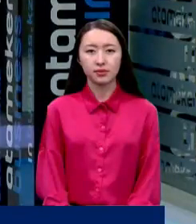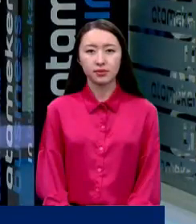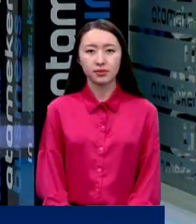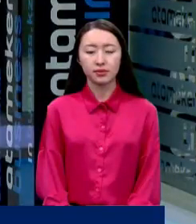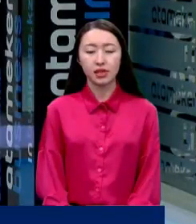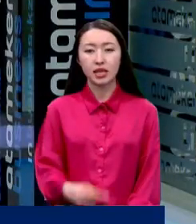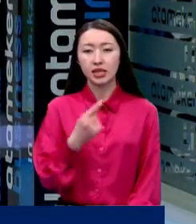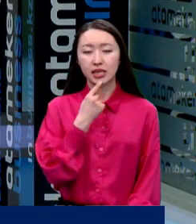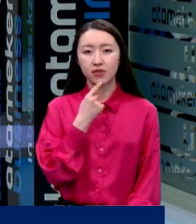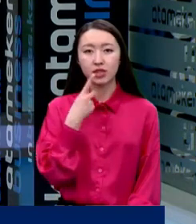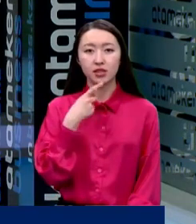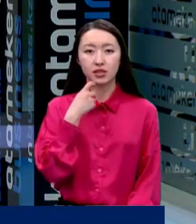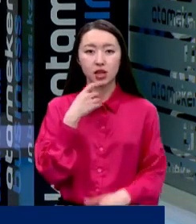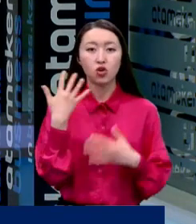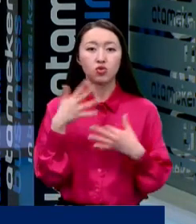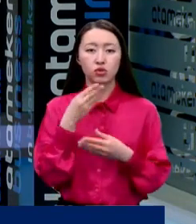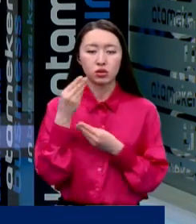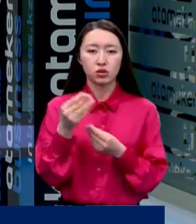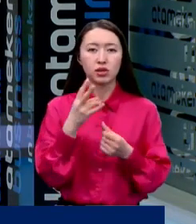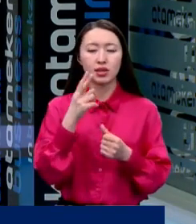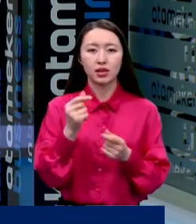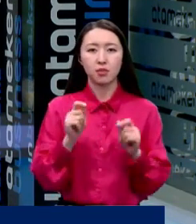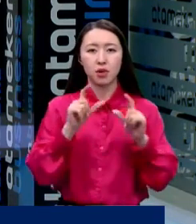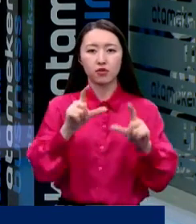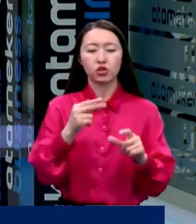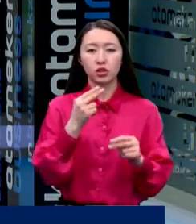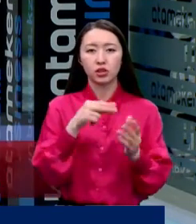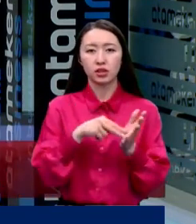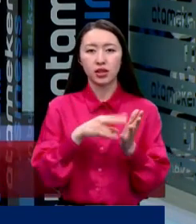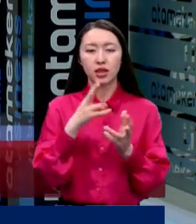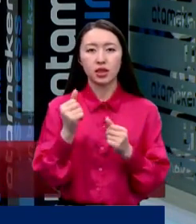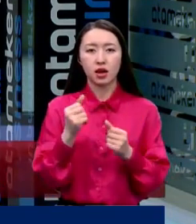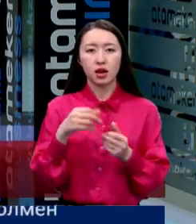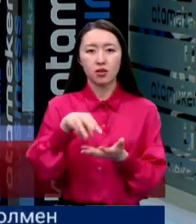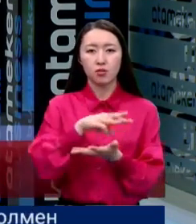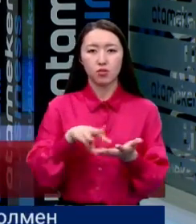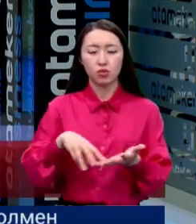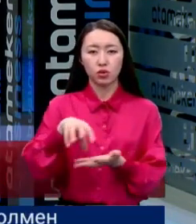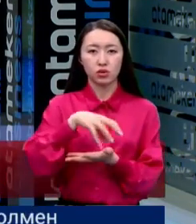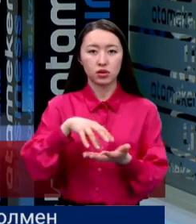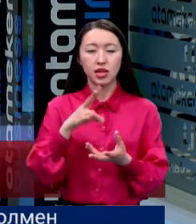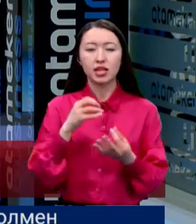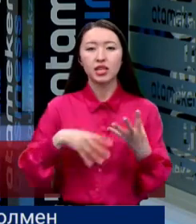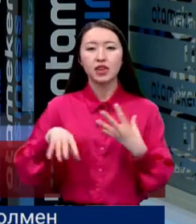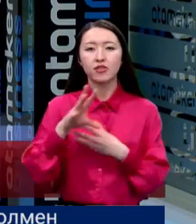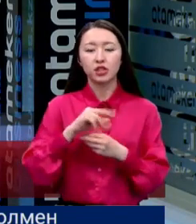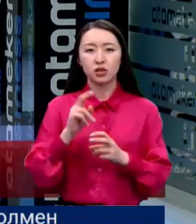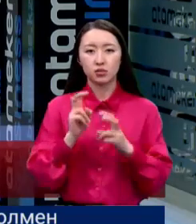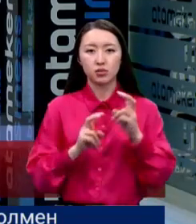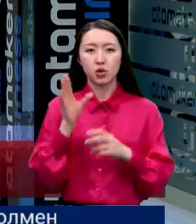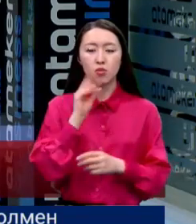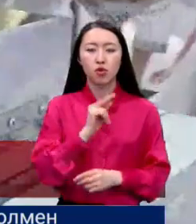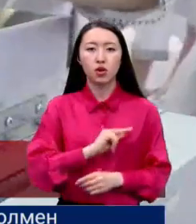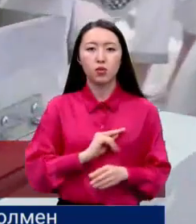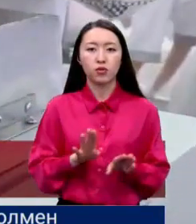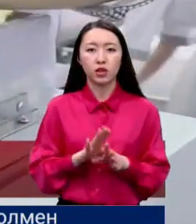Ну и дефицит сахара уже сказался на повышении цен на кондитерскую продукцию. Не все предприятия могут продолжать работу в таких условиях,